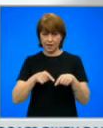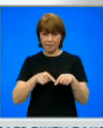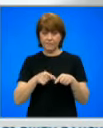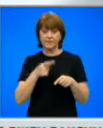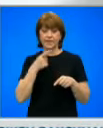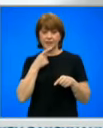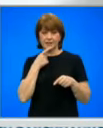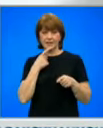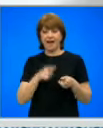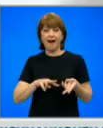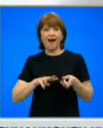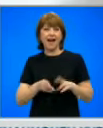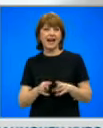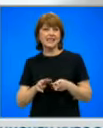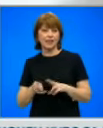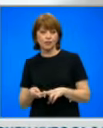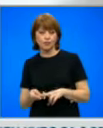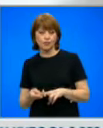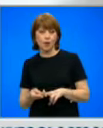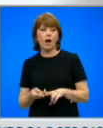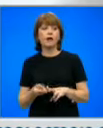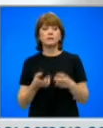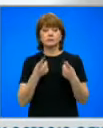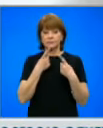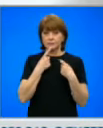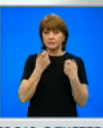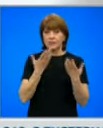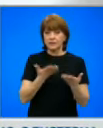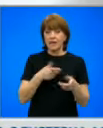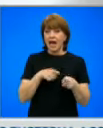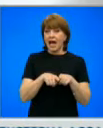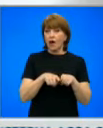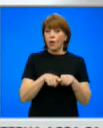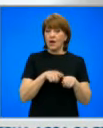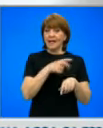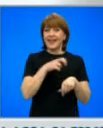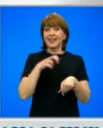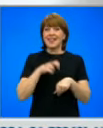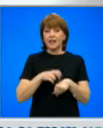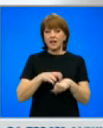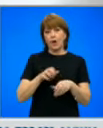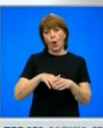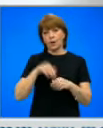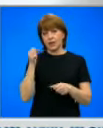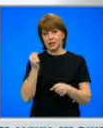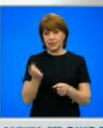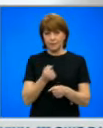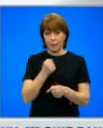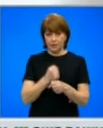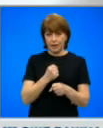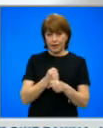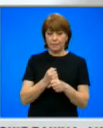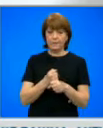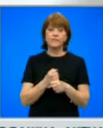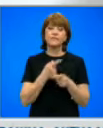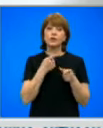различното, за което така подсказвам, и затова колегата Демерджиев отказа да стъпи в длъжност. Вътрешният